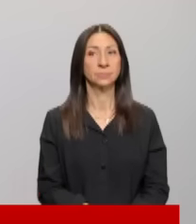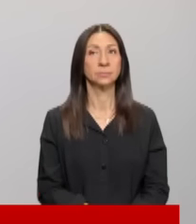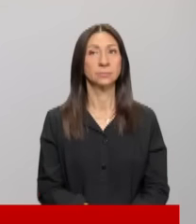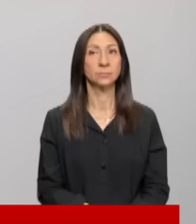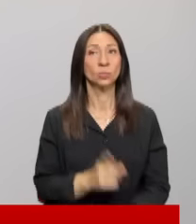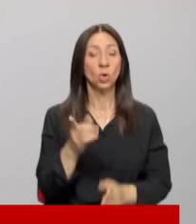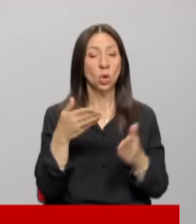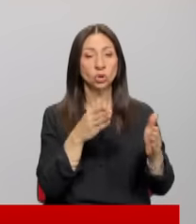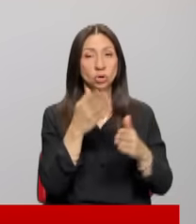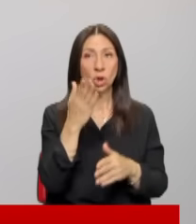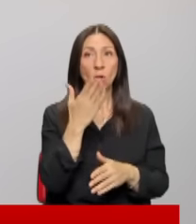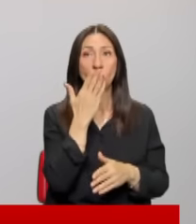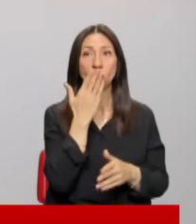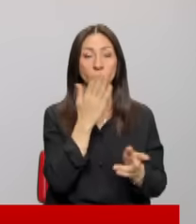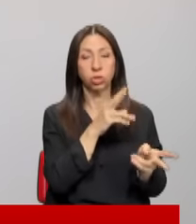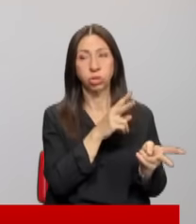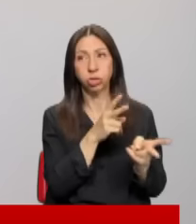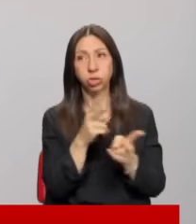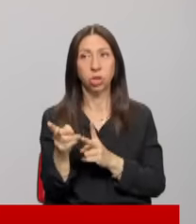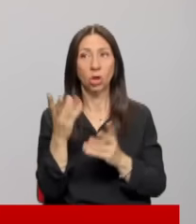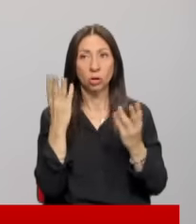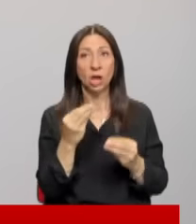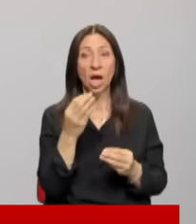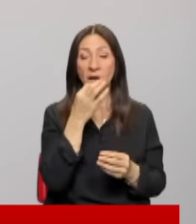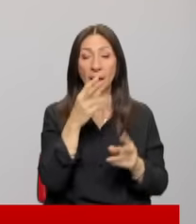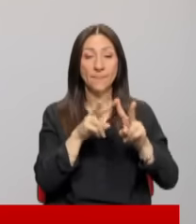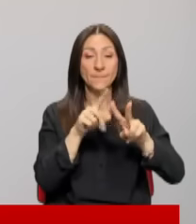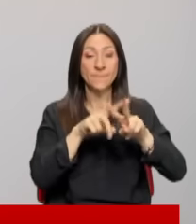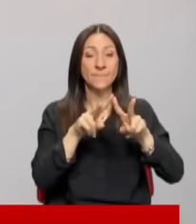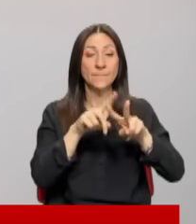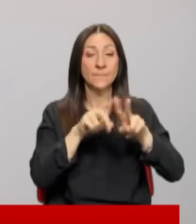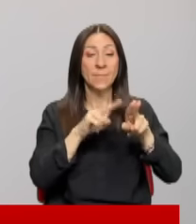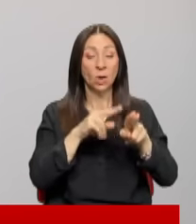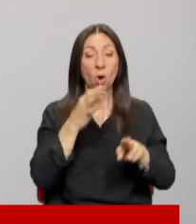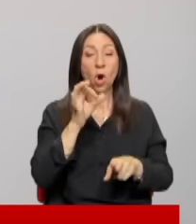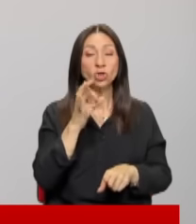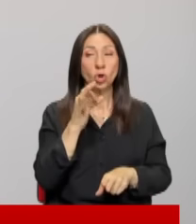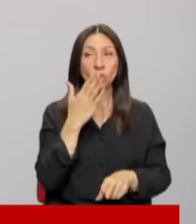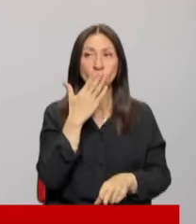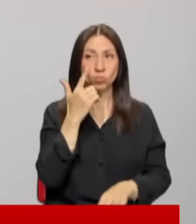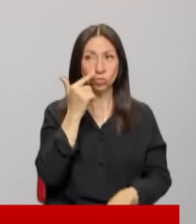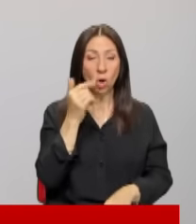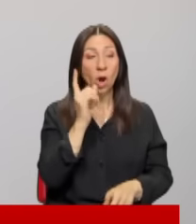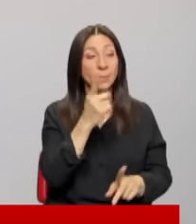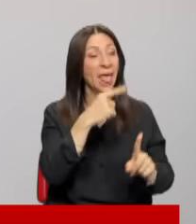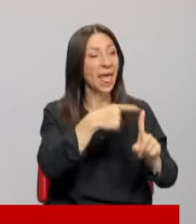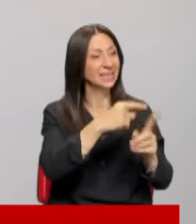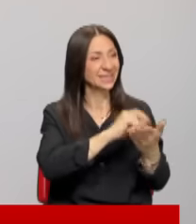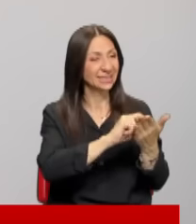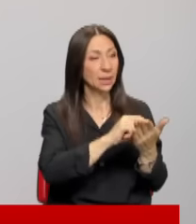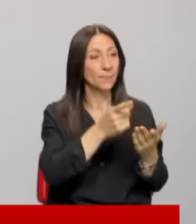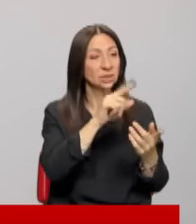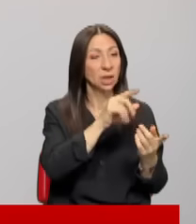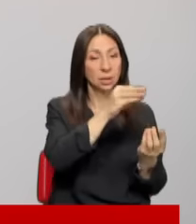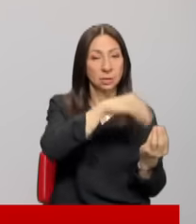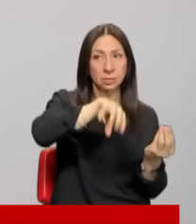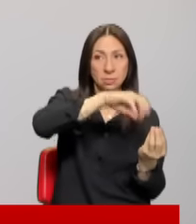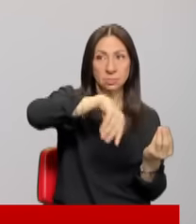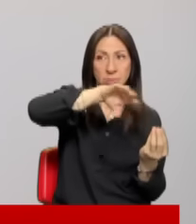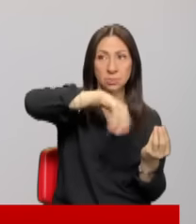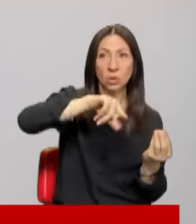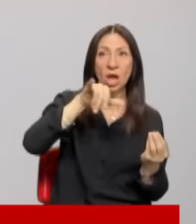Bu yolsuzluklar okullara kadar inmiş durumda. Ankara Mamak'ta bir ortaokul müdürünün yine öğretmenlerin ek dersini farklı kripto hesaplara